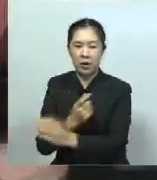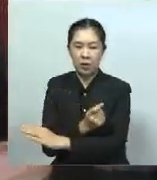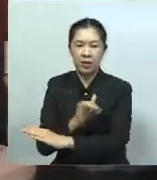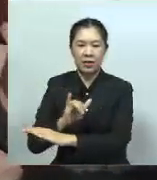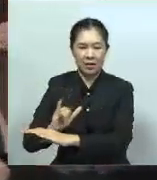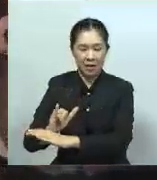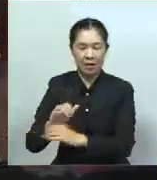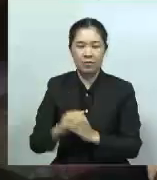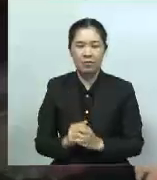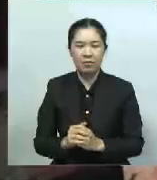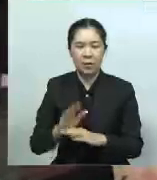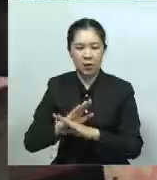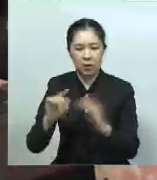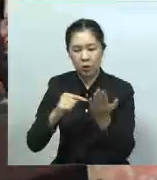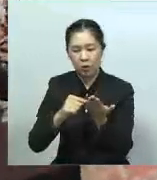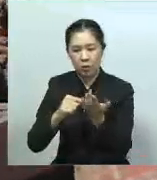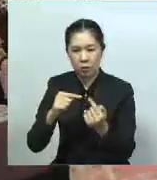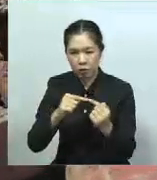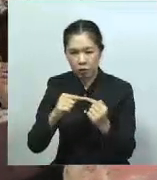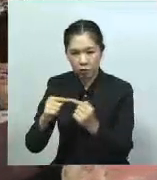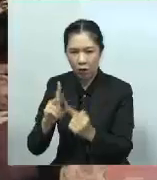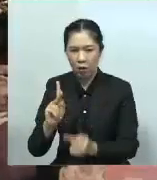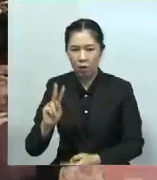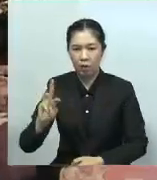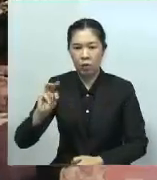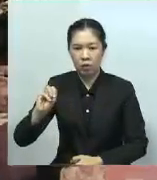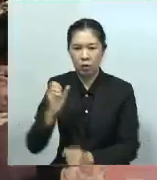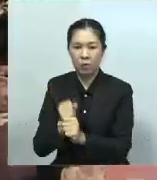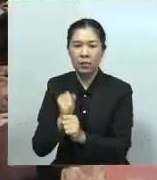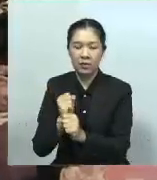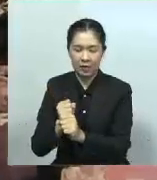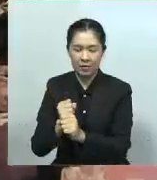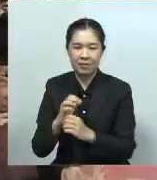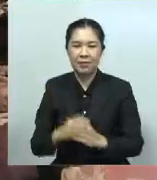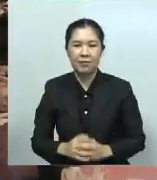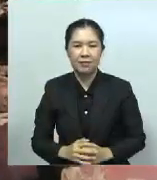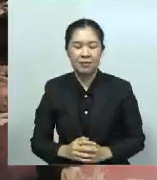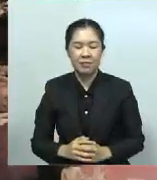อยุธยาเพื่อให้ส่งต่อไปยังกรมศิลปากรพิจารณาการดำเนินการต่อไปค่ะ